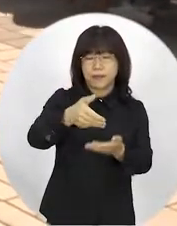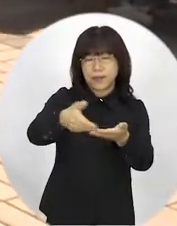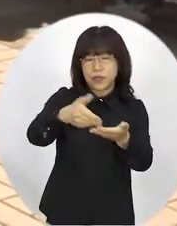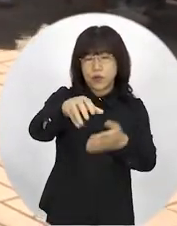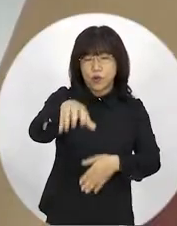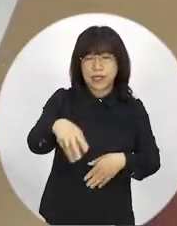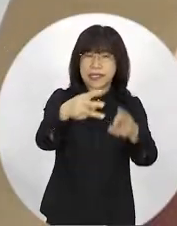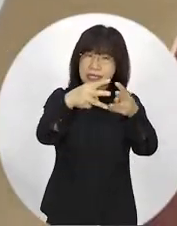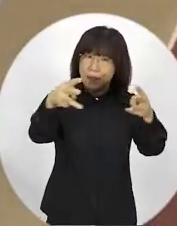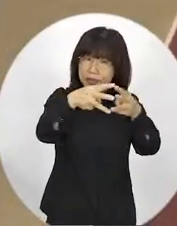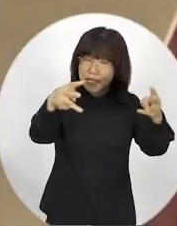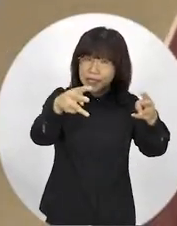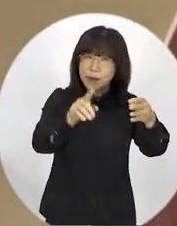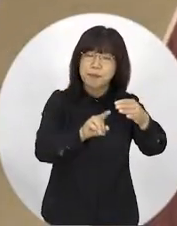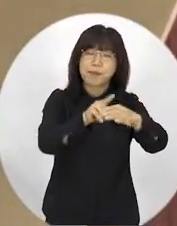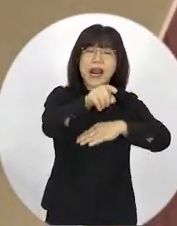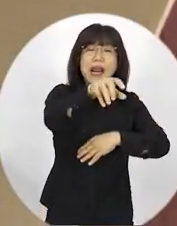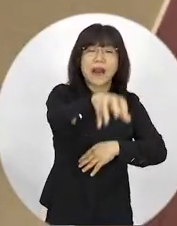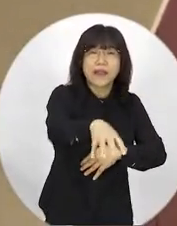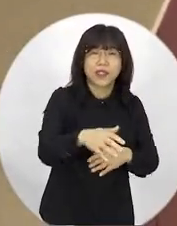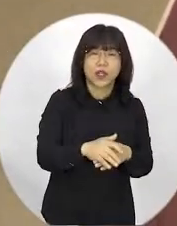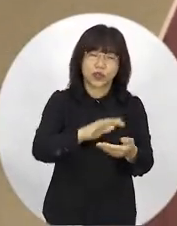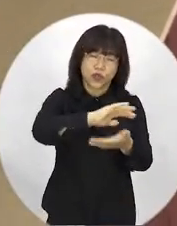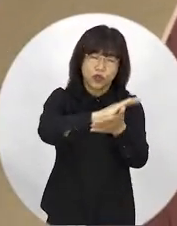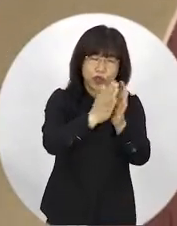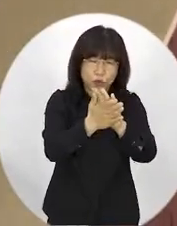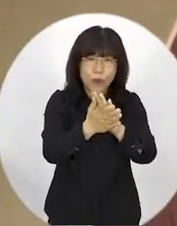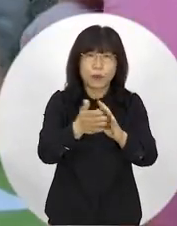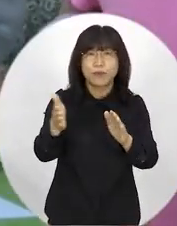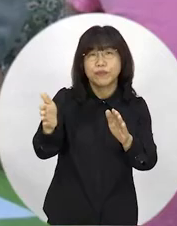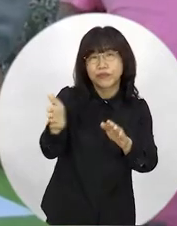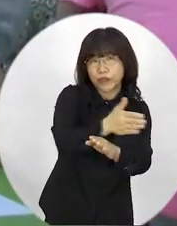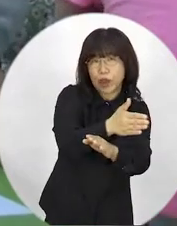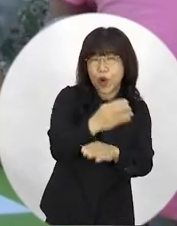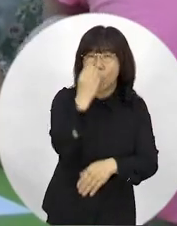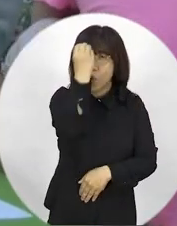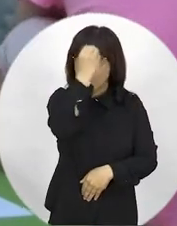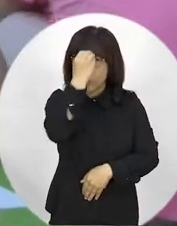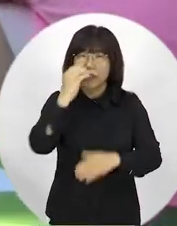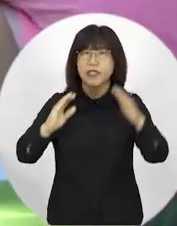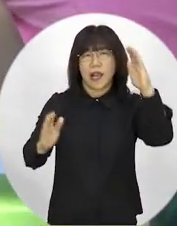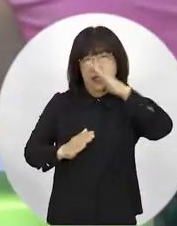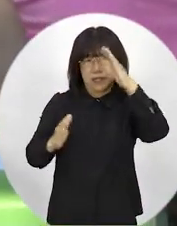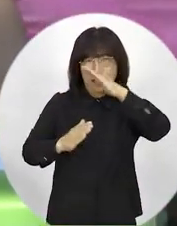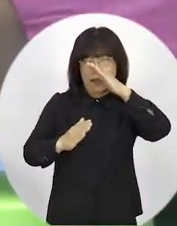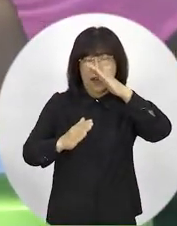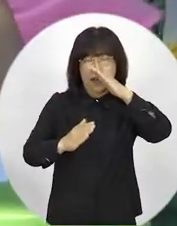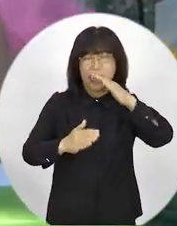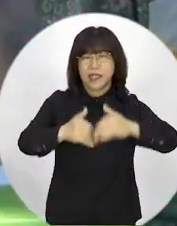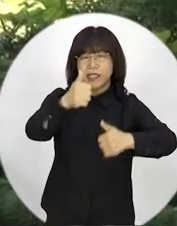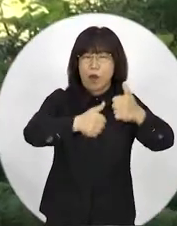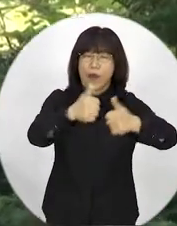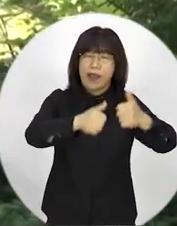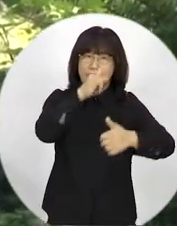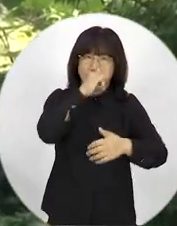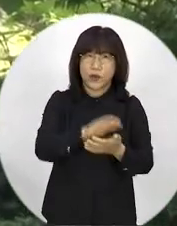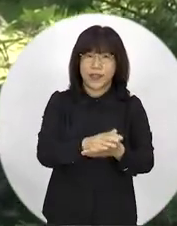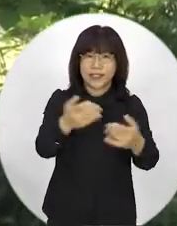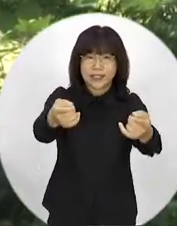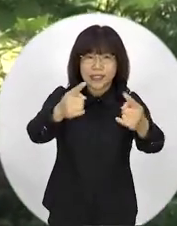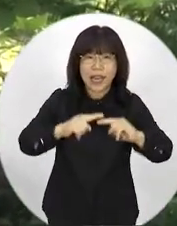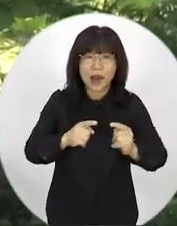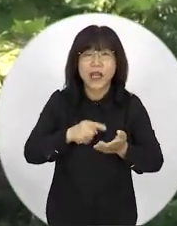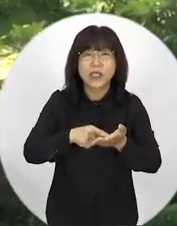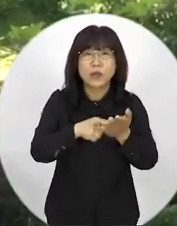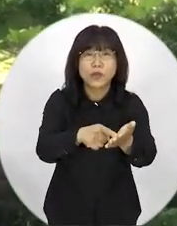겸재 정선 미술관 3층 야외 데크에서 유치원생부터 고등학생까지 의 어린이와 청소년을 대상으로 개최됩니다